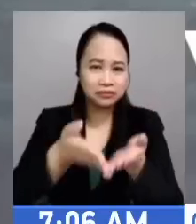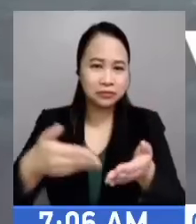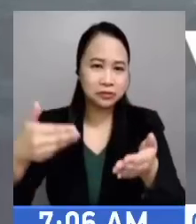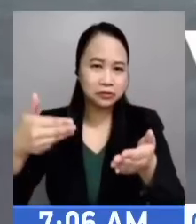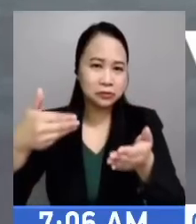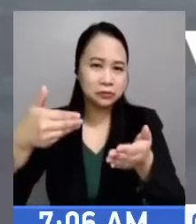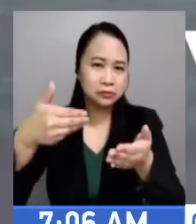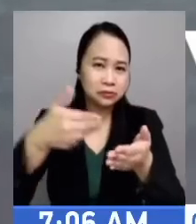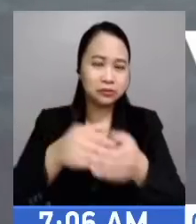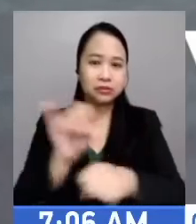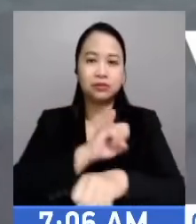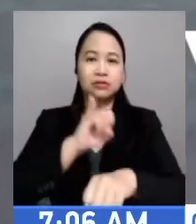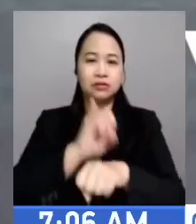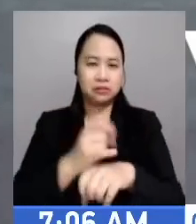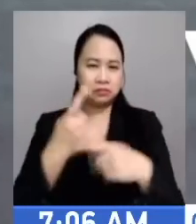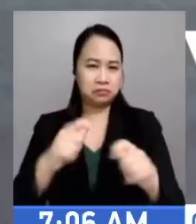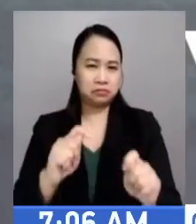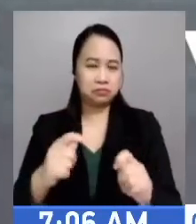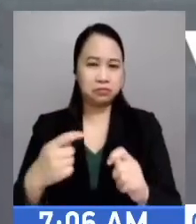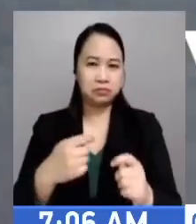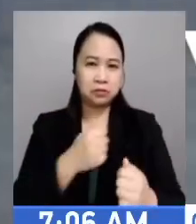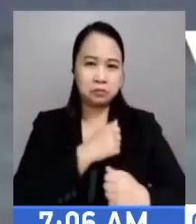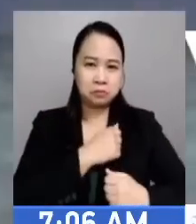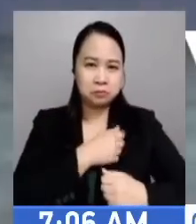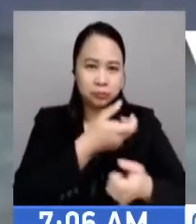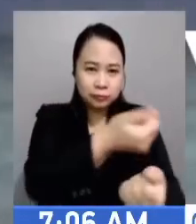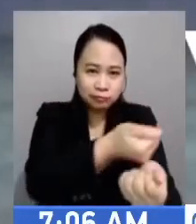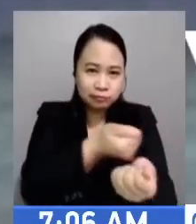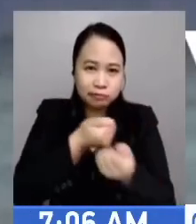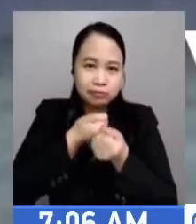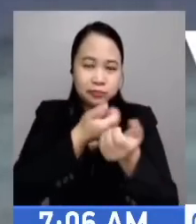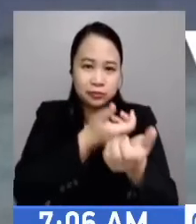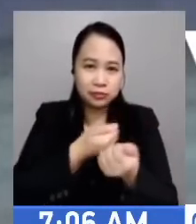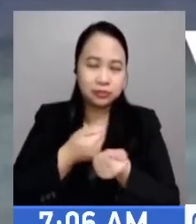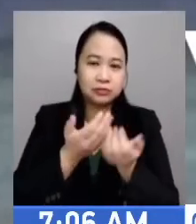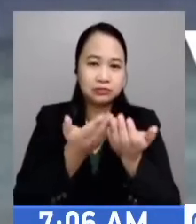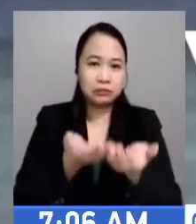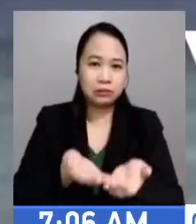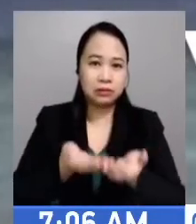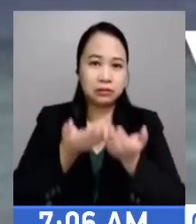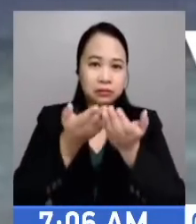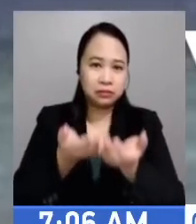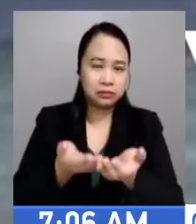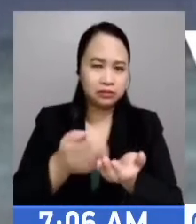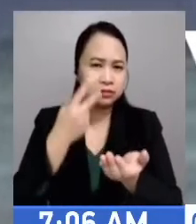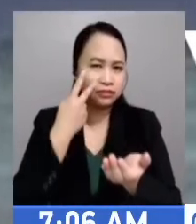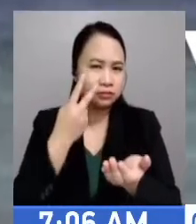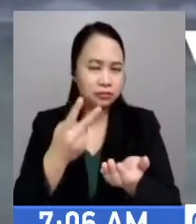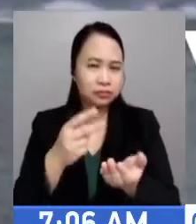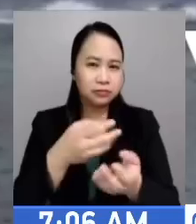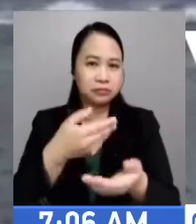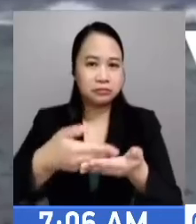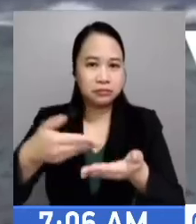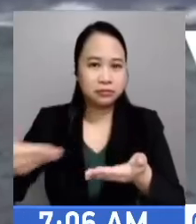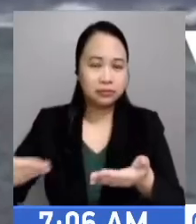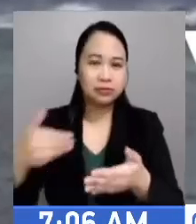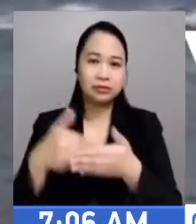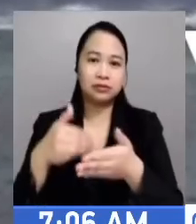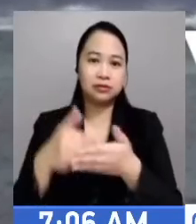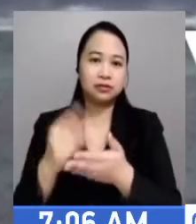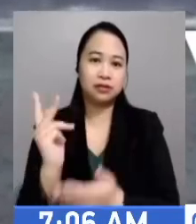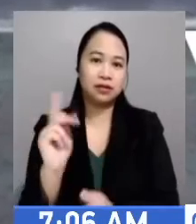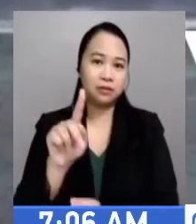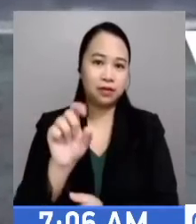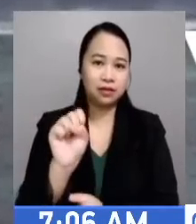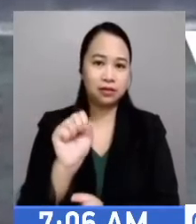sundalo sa pamamagitan ng kanilang rubber boat ang lumulutang na bagay na noy inaanod na patungo sa katabing K1 sandbar. Dito na lumapit at